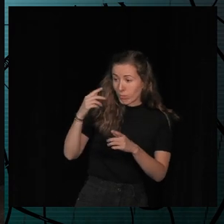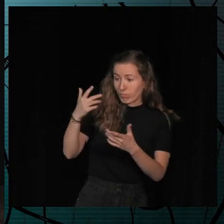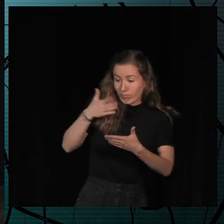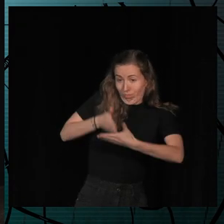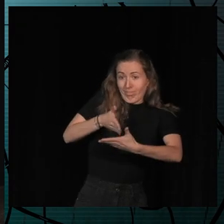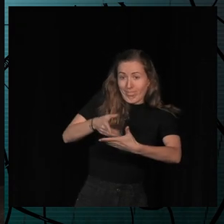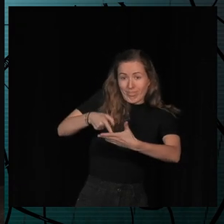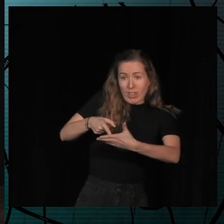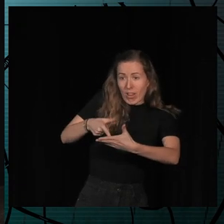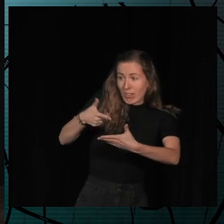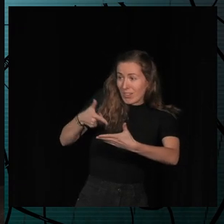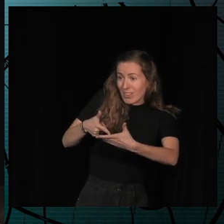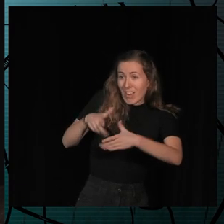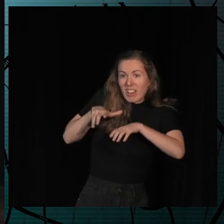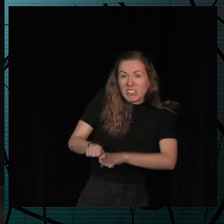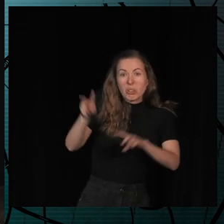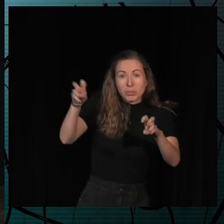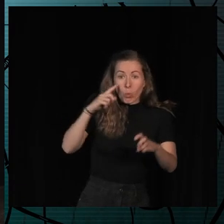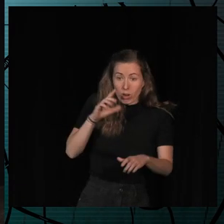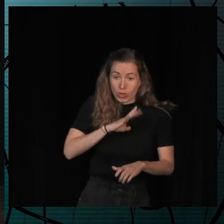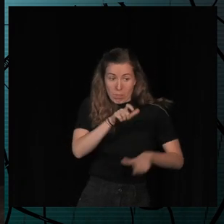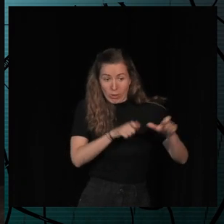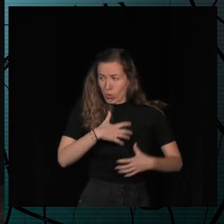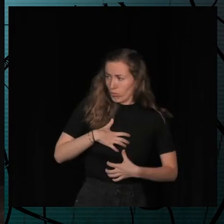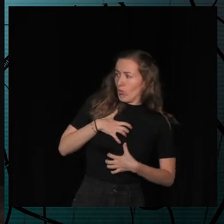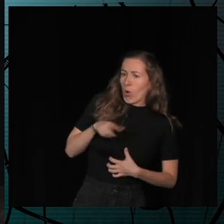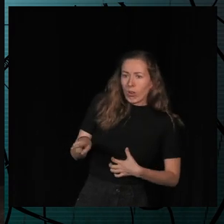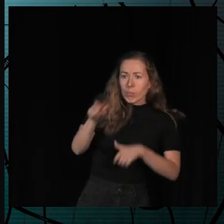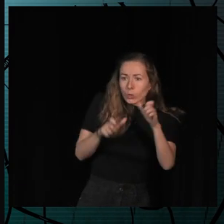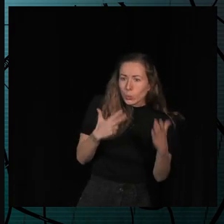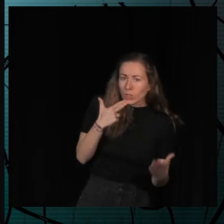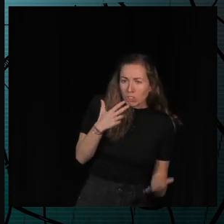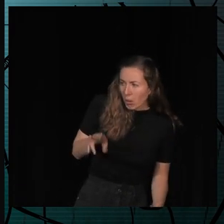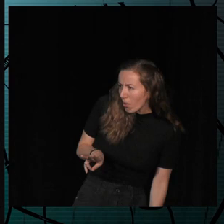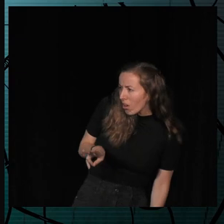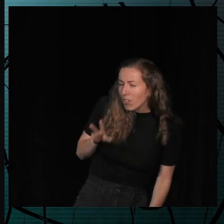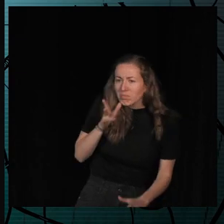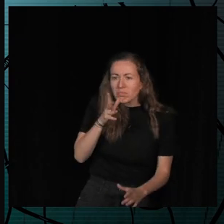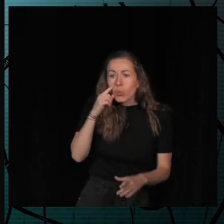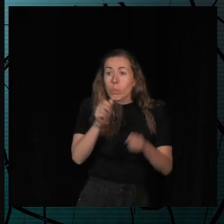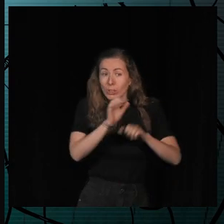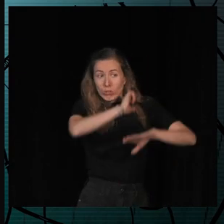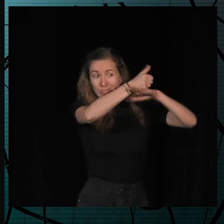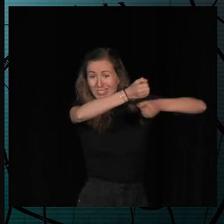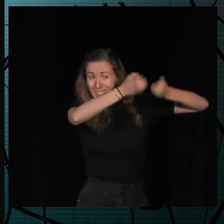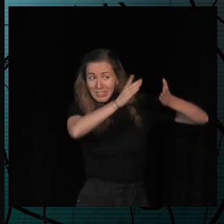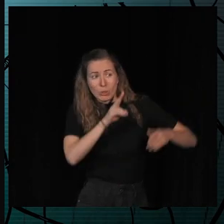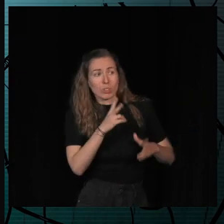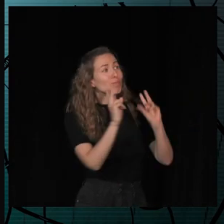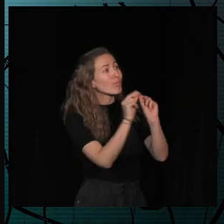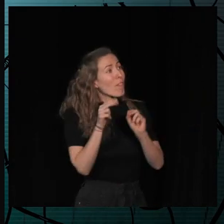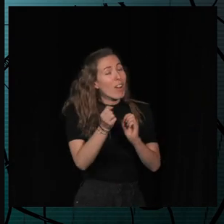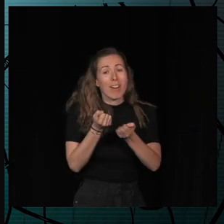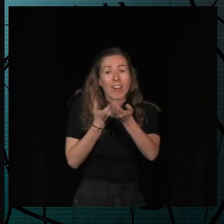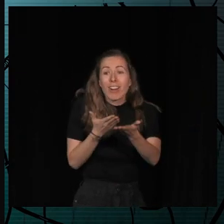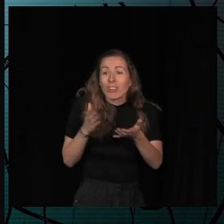confrontés les parce que ça choque hein parfois effectivement certains usagers ou certains décideurs aussi hein quand on pas